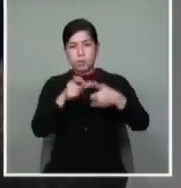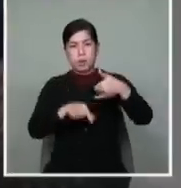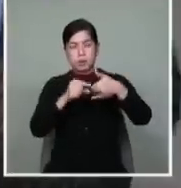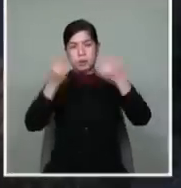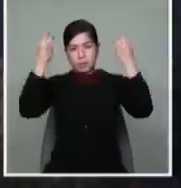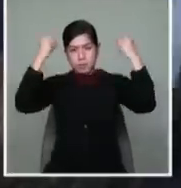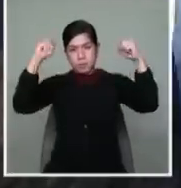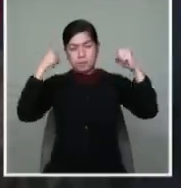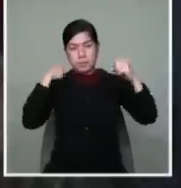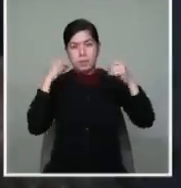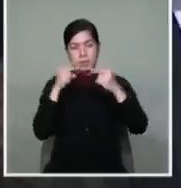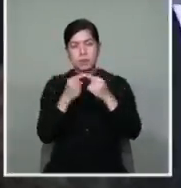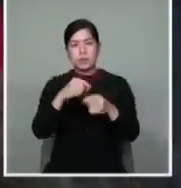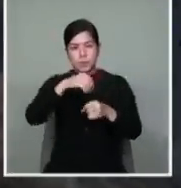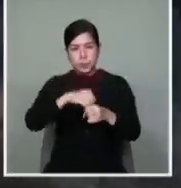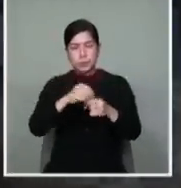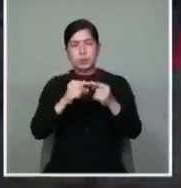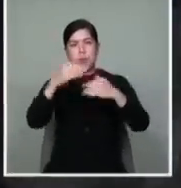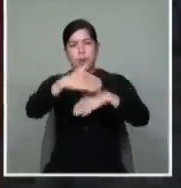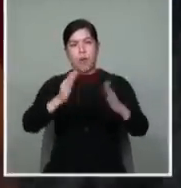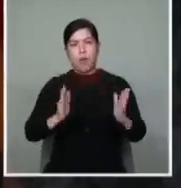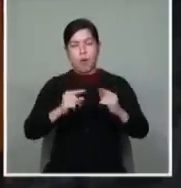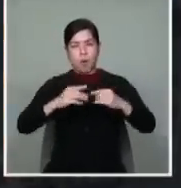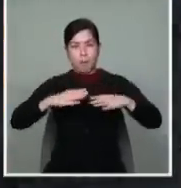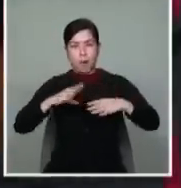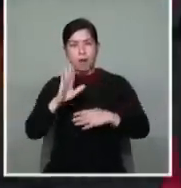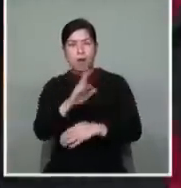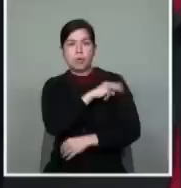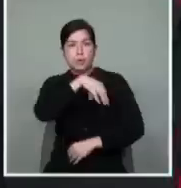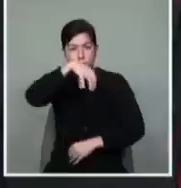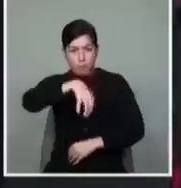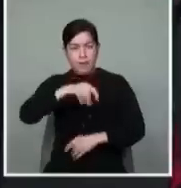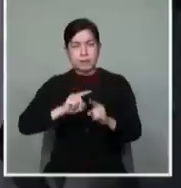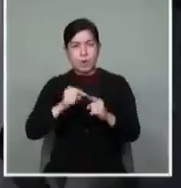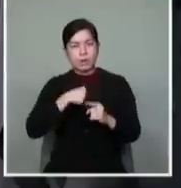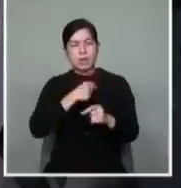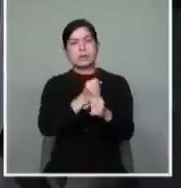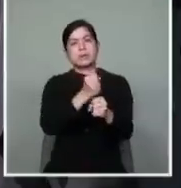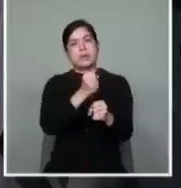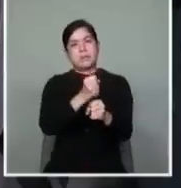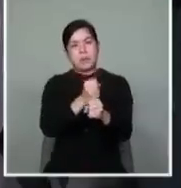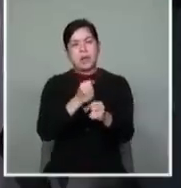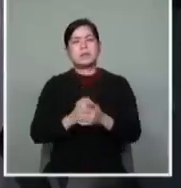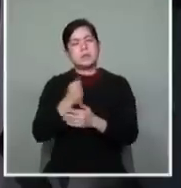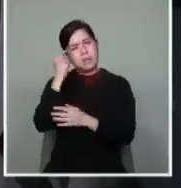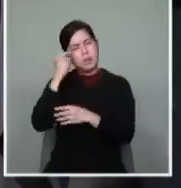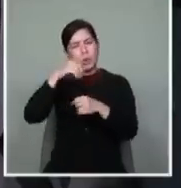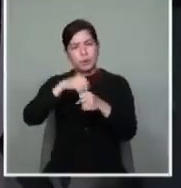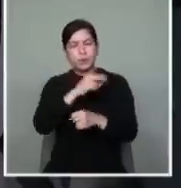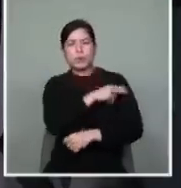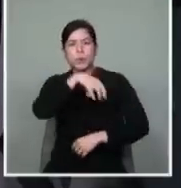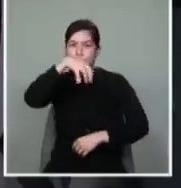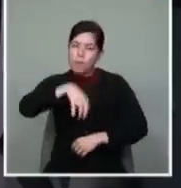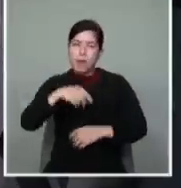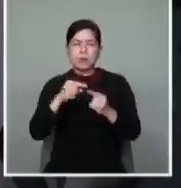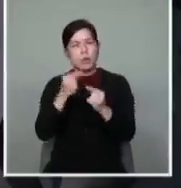ในห้องสวีทพิเศษที่โรงพยาบาลดังกล่าวโดยไม่หยุดทำงานระหว่างอยู่ในโรงพยาบาลคาดว่าเขาคงจะอยู่ที่โรงพยาบาลเพียง